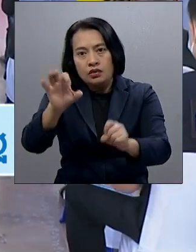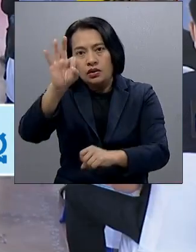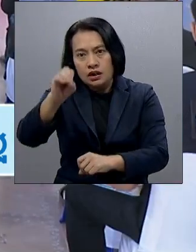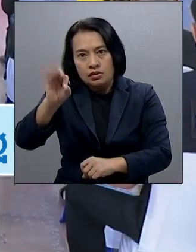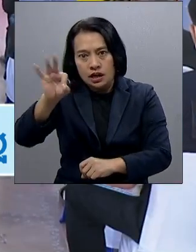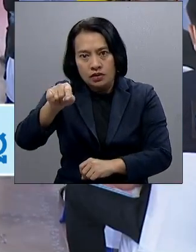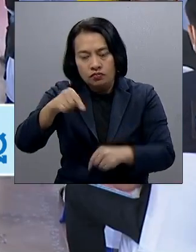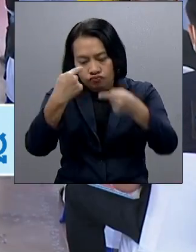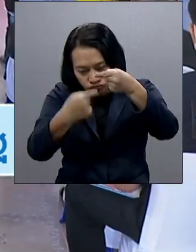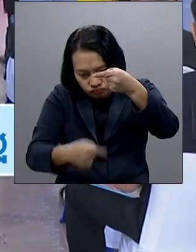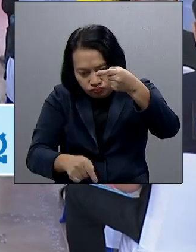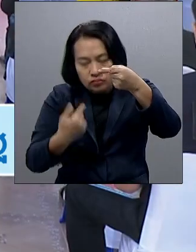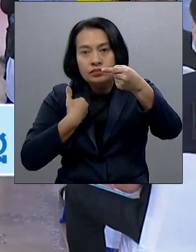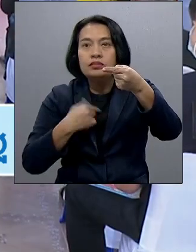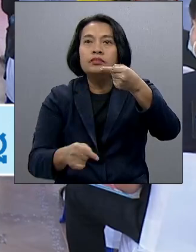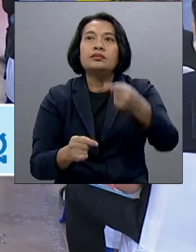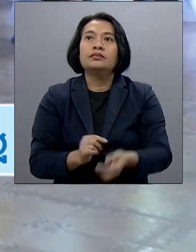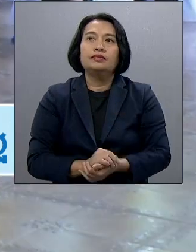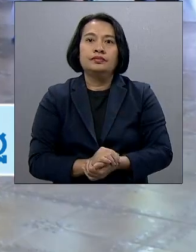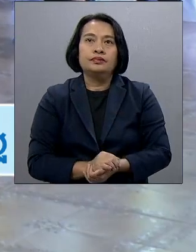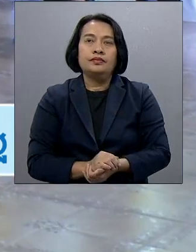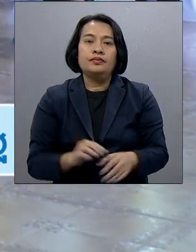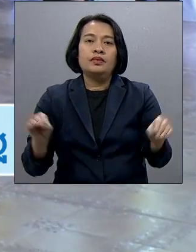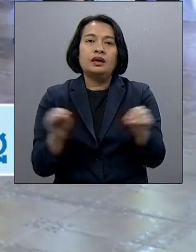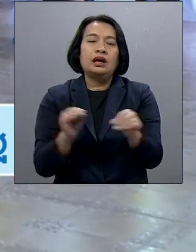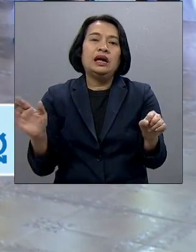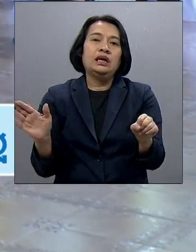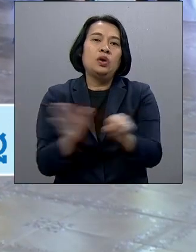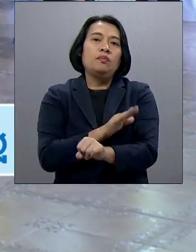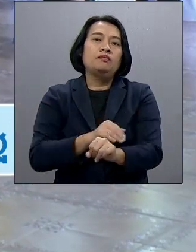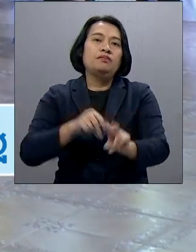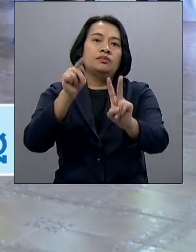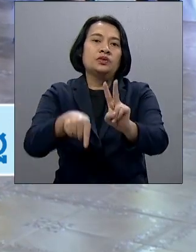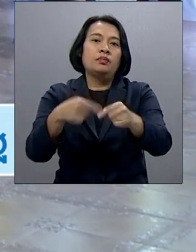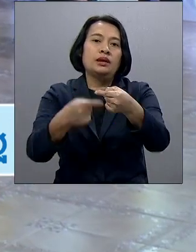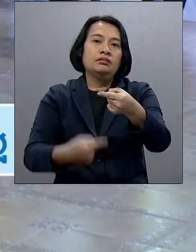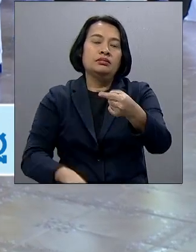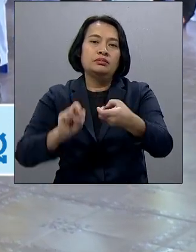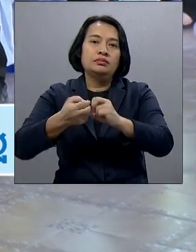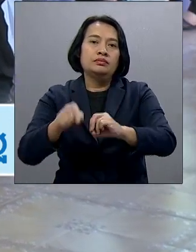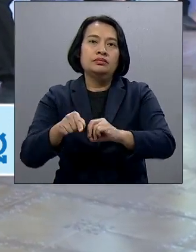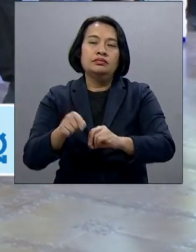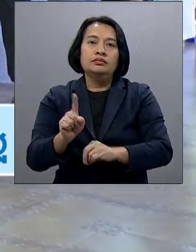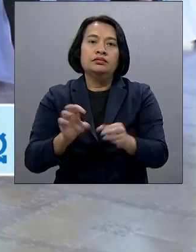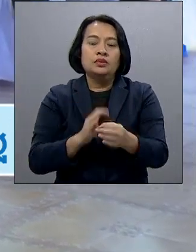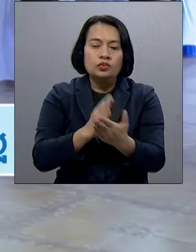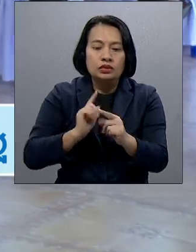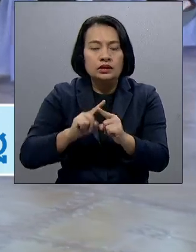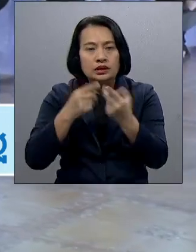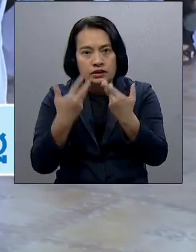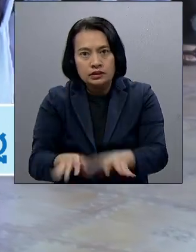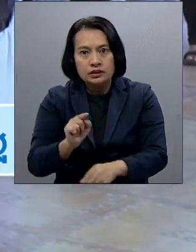1,999 เรื่องขาดเรื่องนึงก็จะครบ2,000 เรื่องแล้วนะคะแต่ว่ายุติเรื่องได้ 1,802 เรื่องรอผลดำเนิน